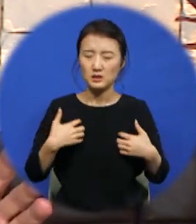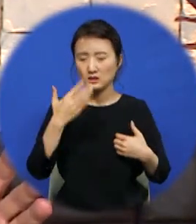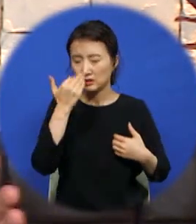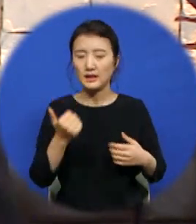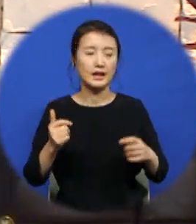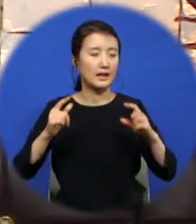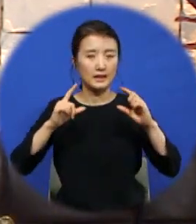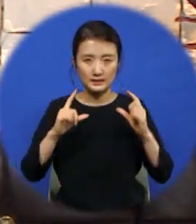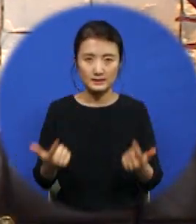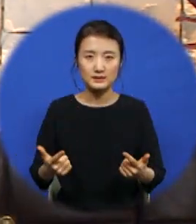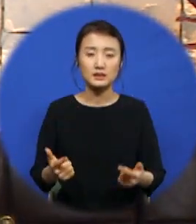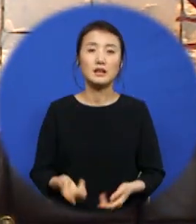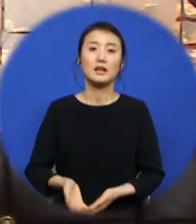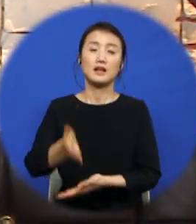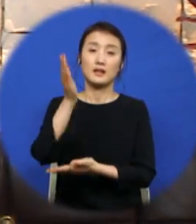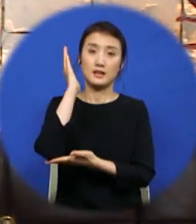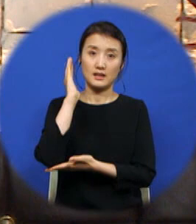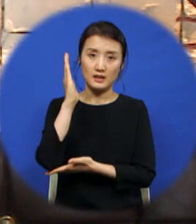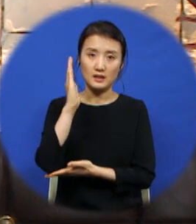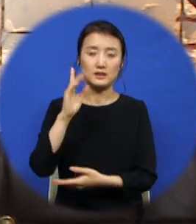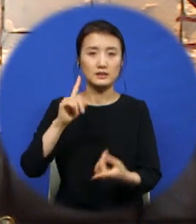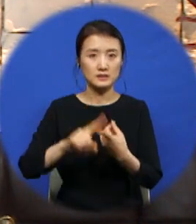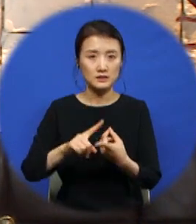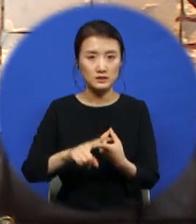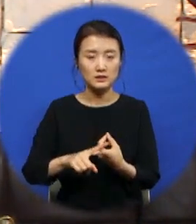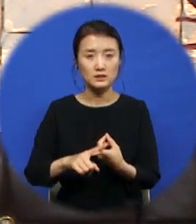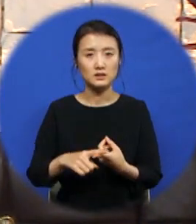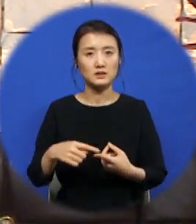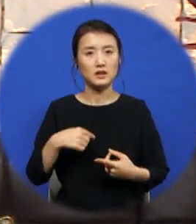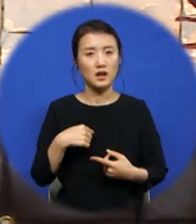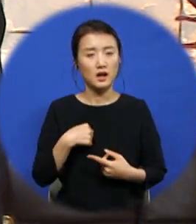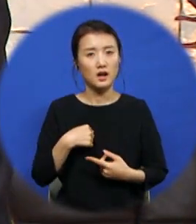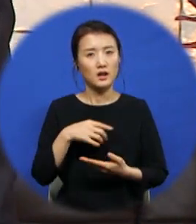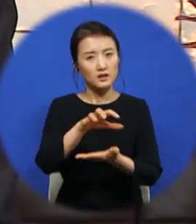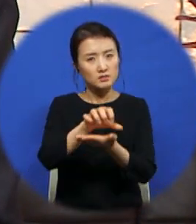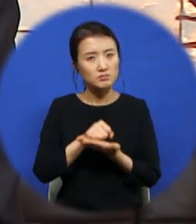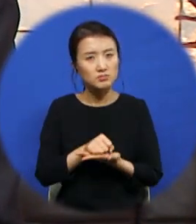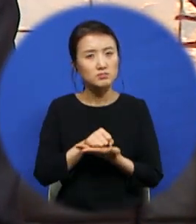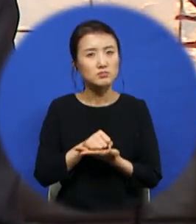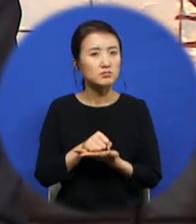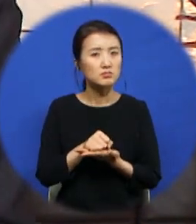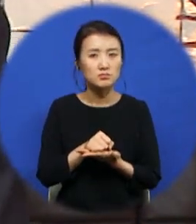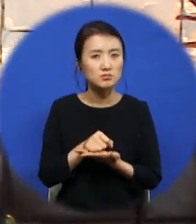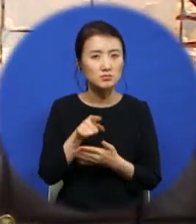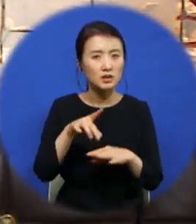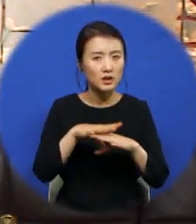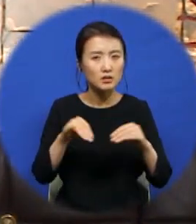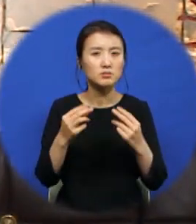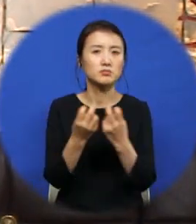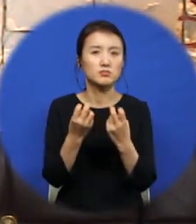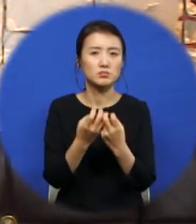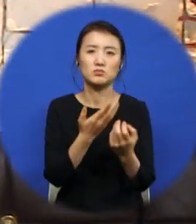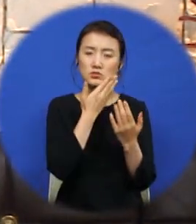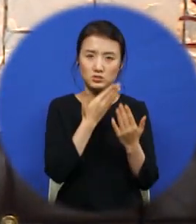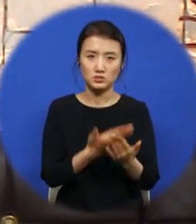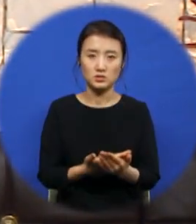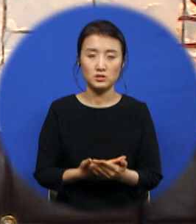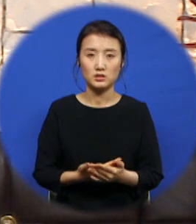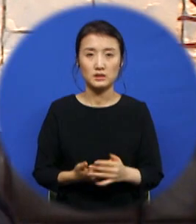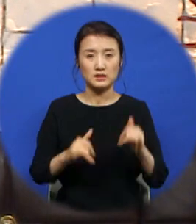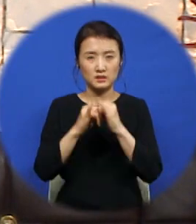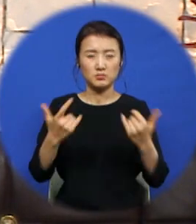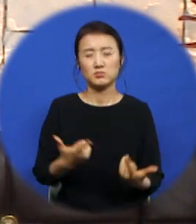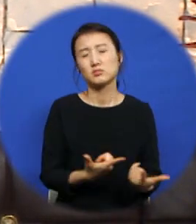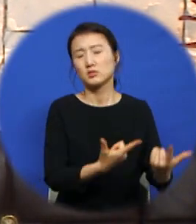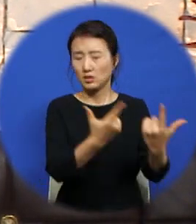그냥 그 강의를 내가 어떻게 해서 갈 것이냐 입니다 모든 사람이 아침에 일어나서 직장을